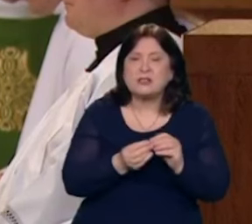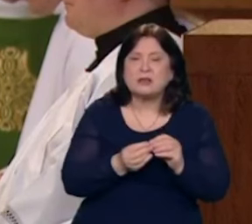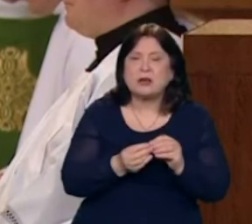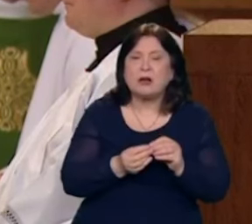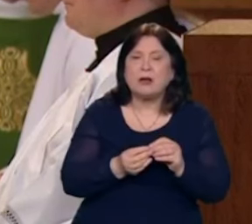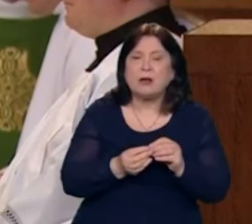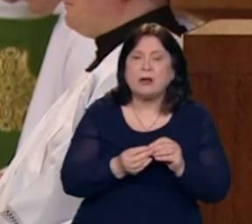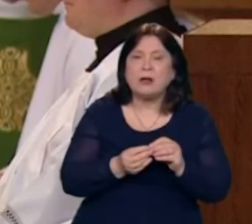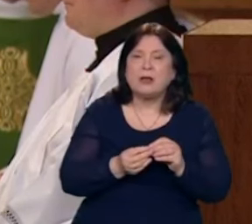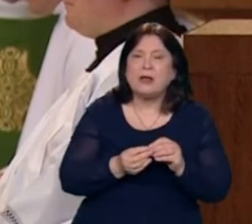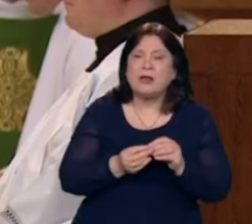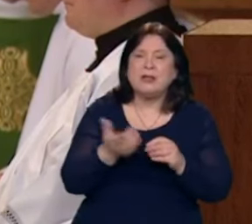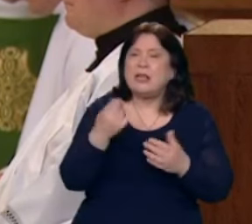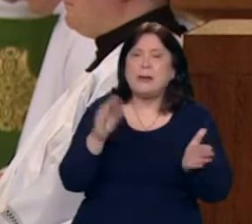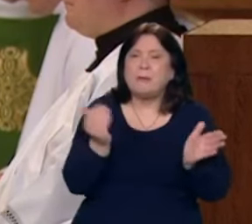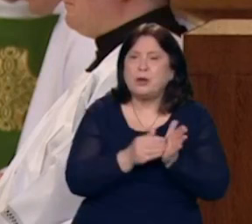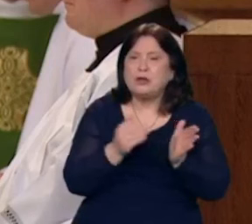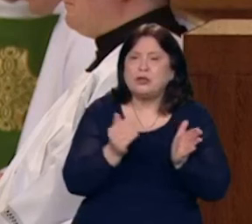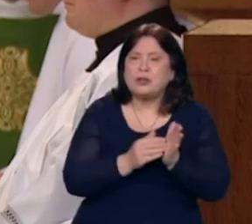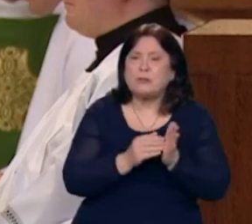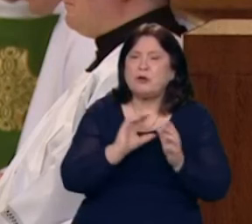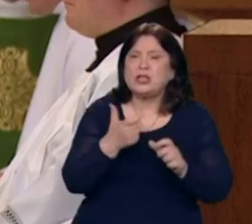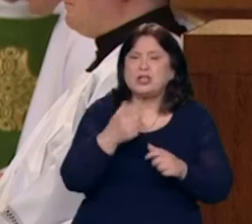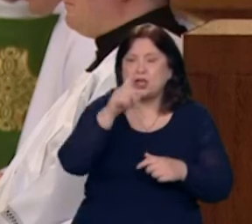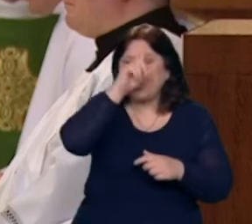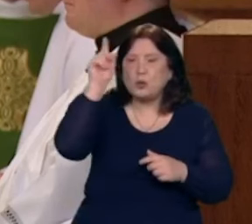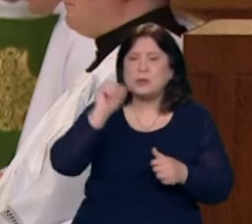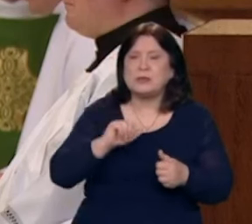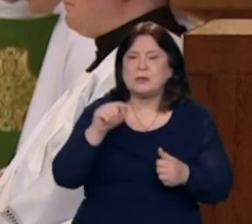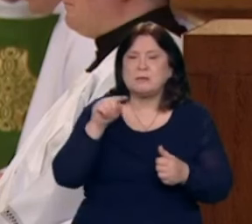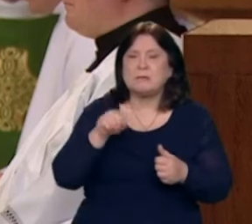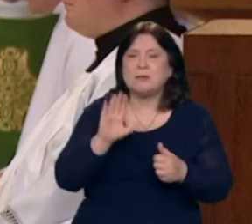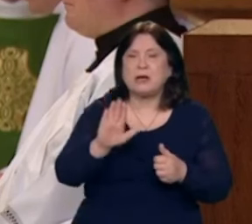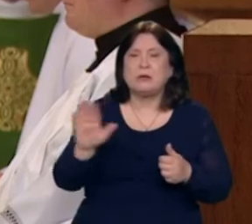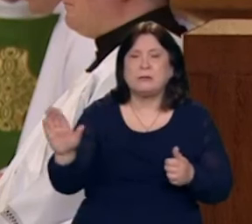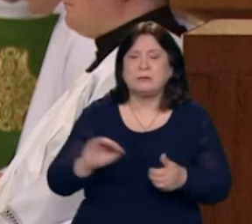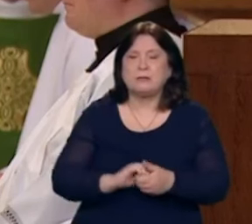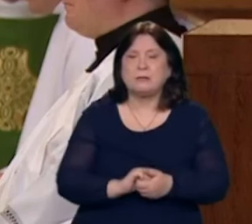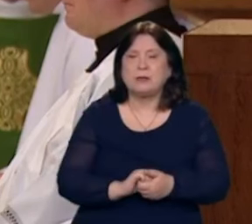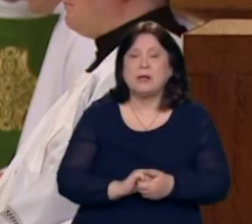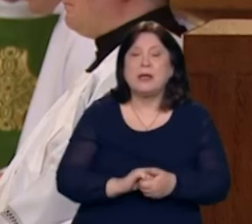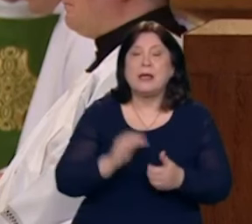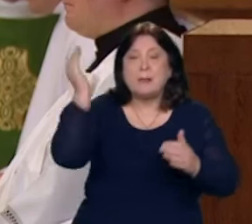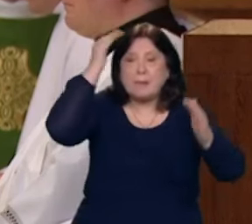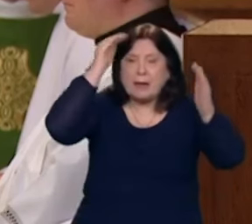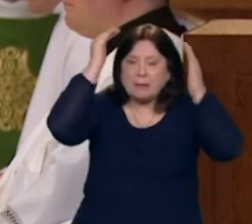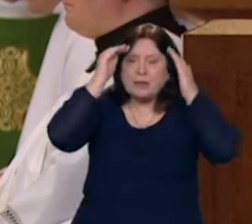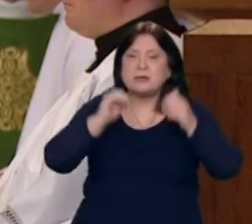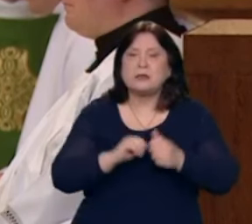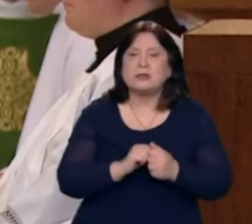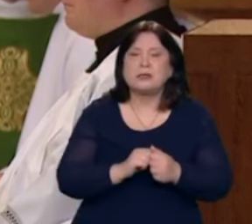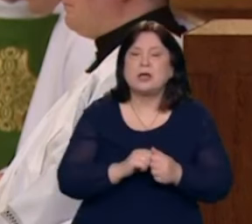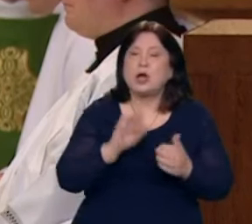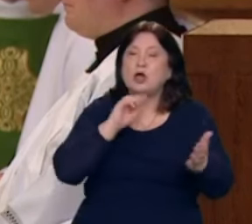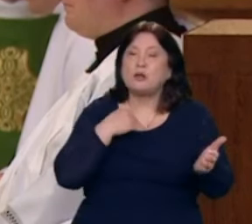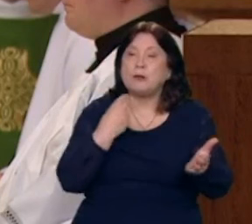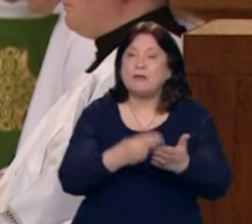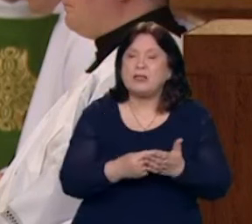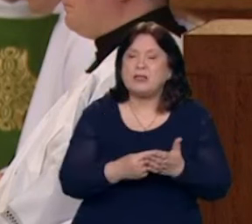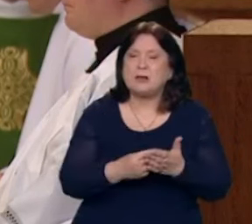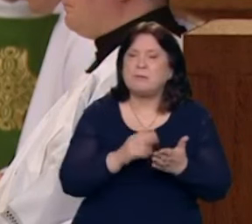niemal nie potrzebując tego co ludzkie papież repostuje bez